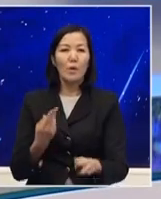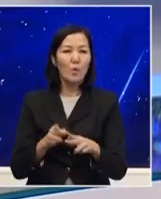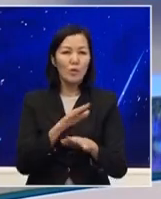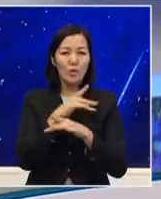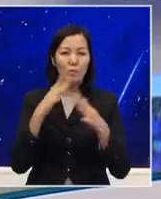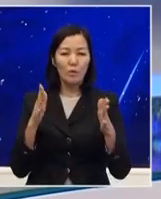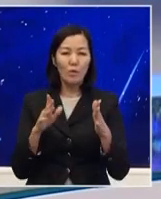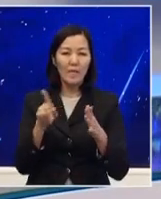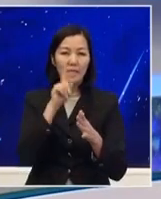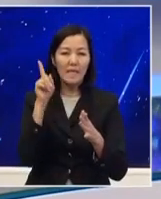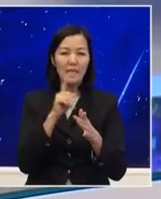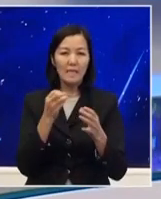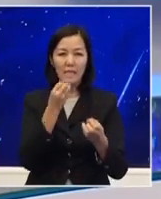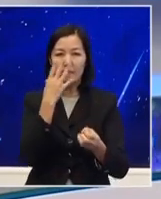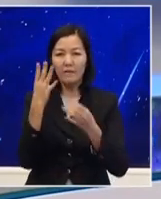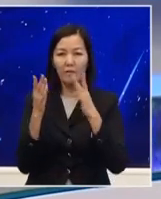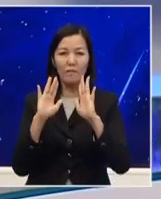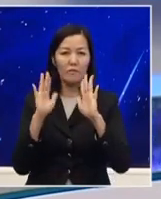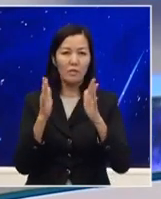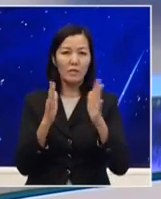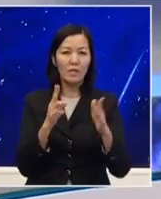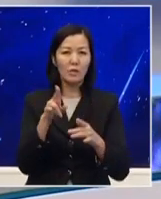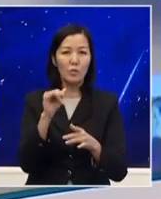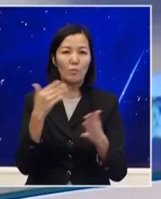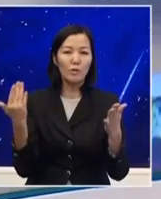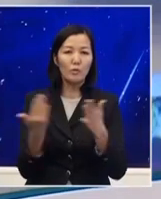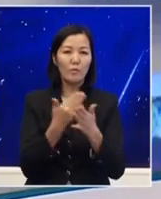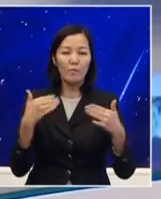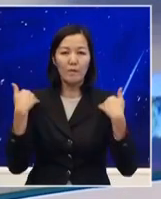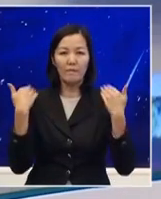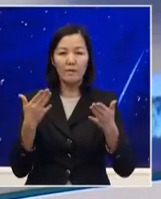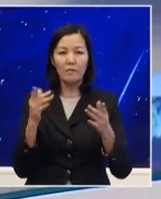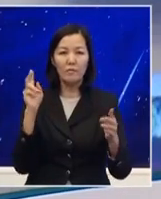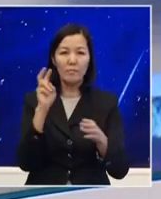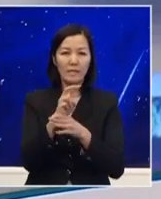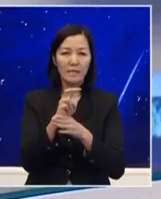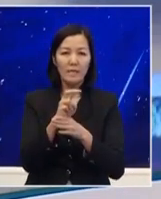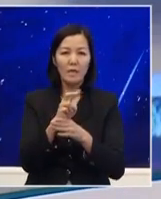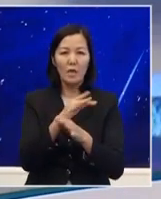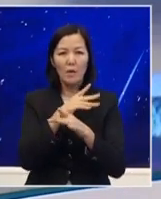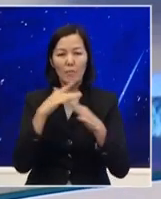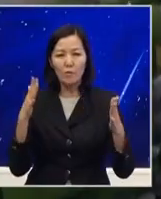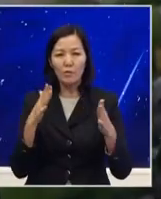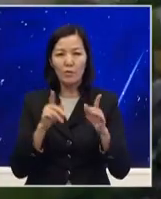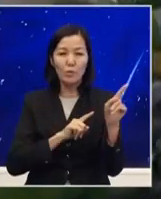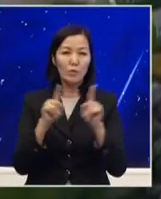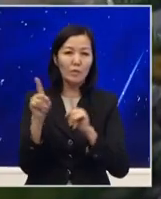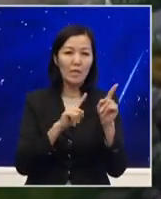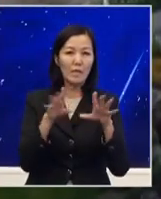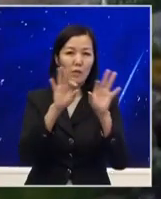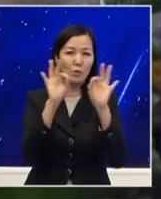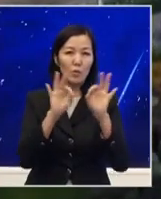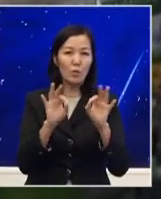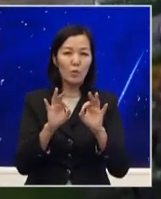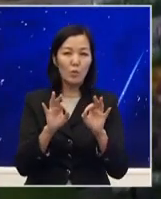Море зелени и цветов. Сад чудес в Дубае снова приветствует посетителей. Здесь великое множество кустарных скульптур, от слонов